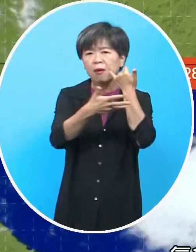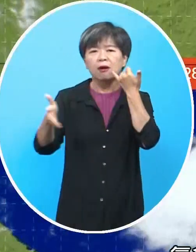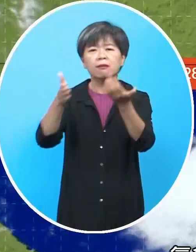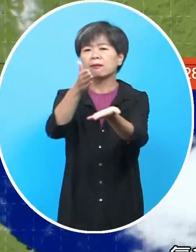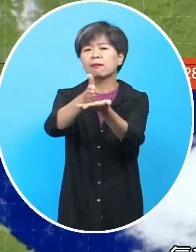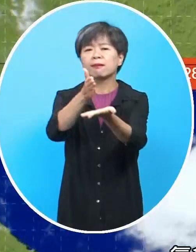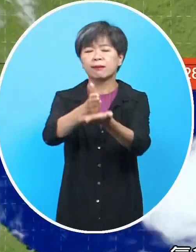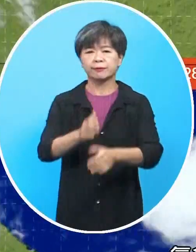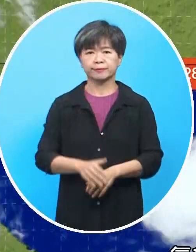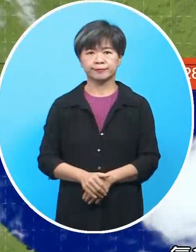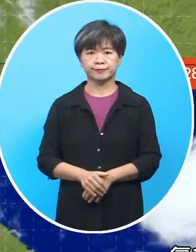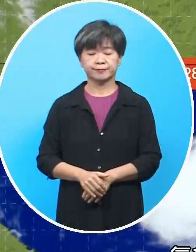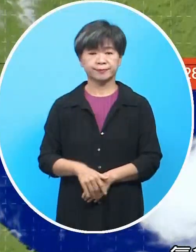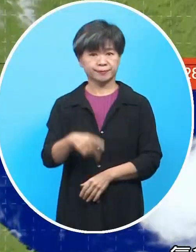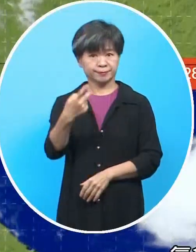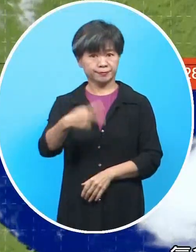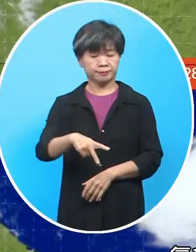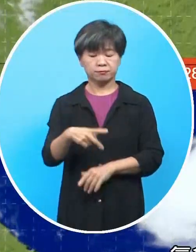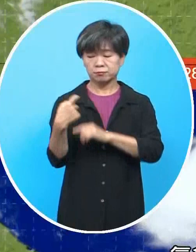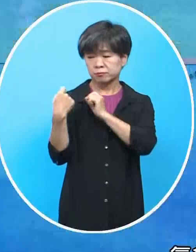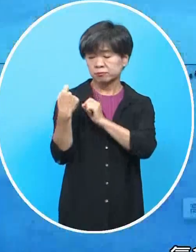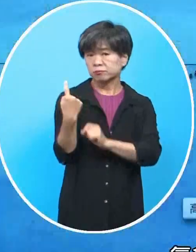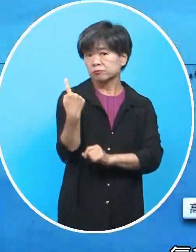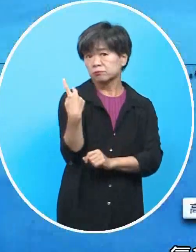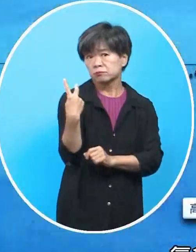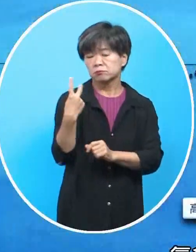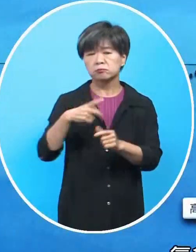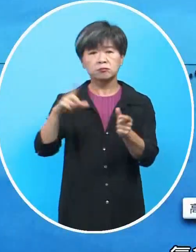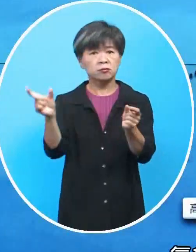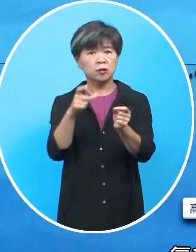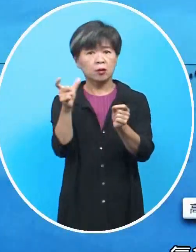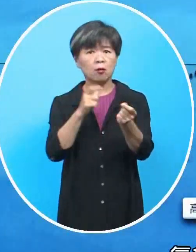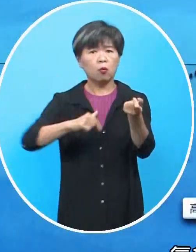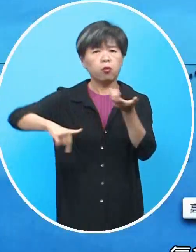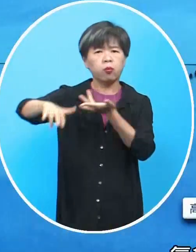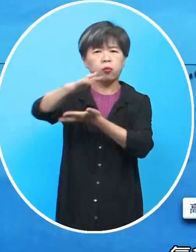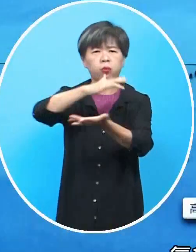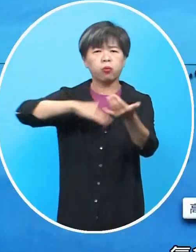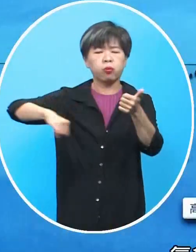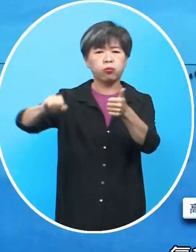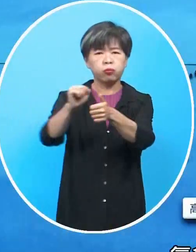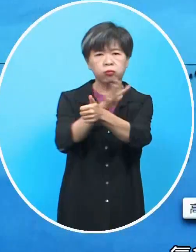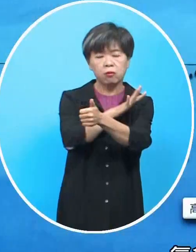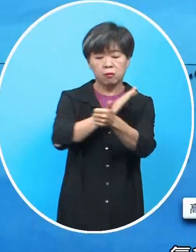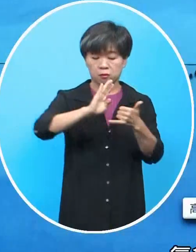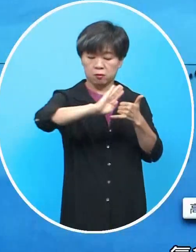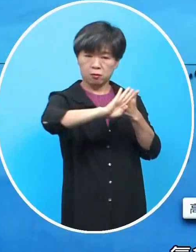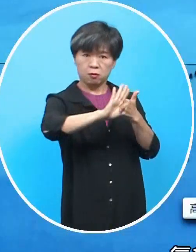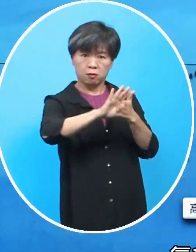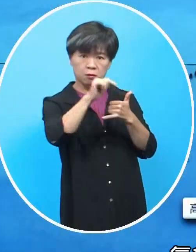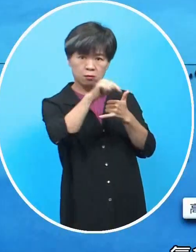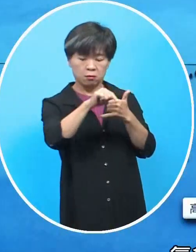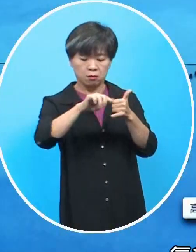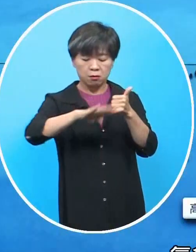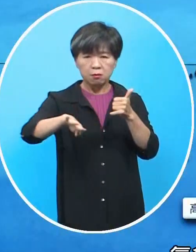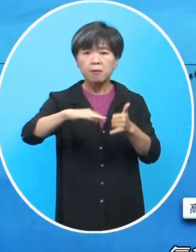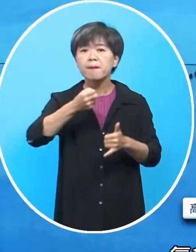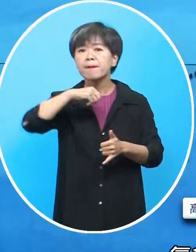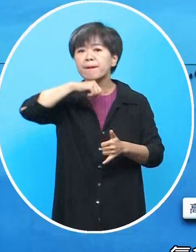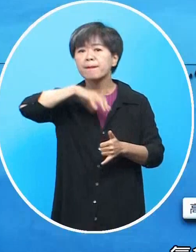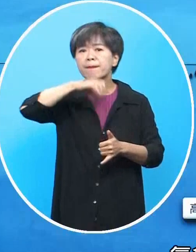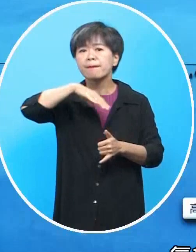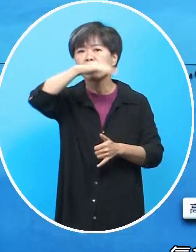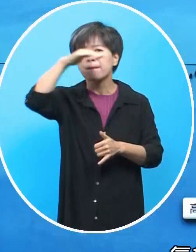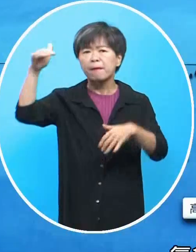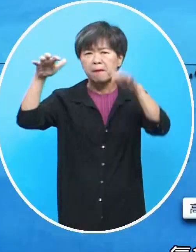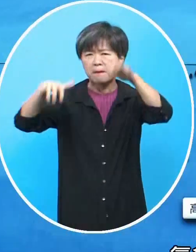动。至于呢，在过去两天受到台风外围环流的影响，已经为东半部还有屏东的山区带来大量